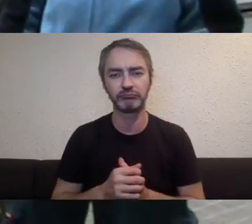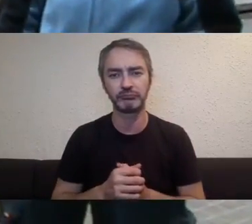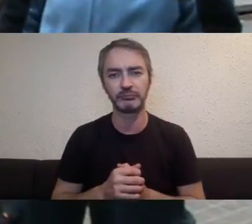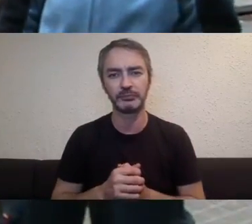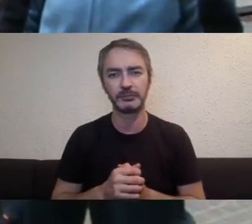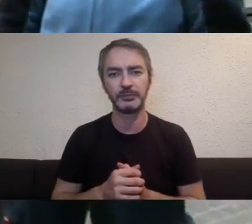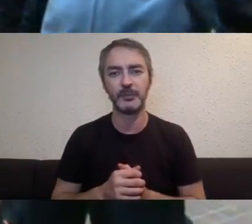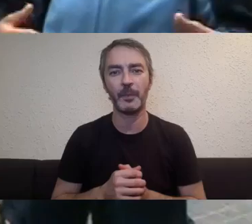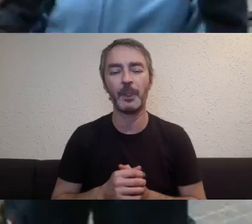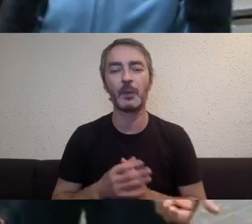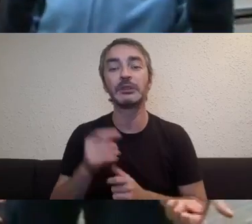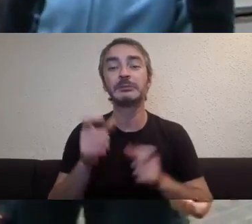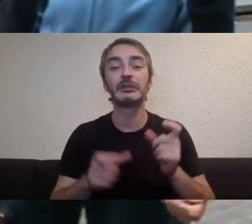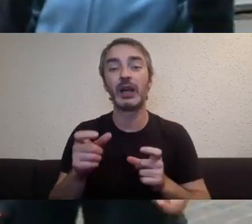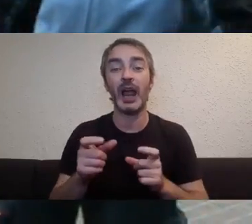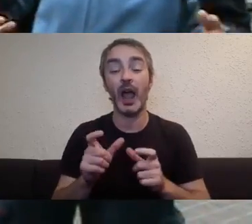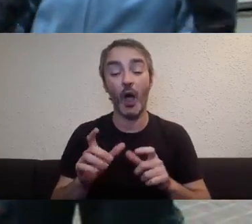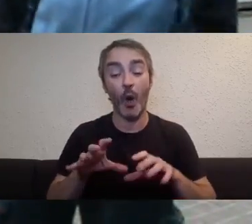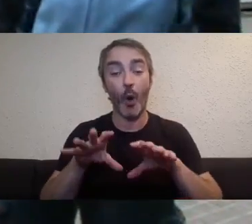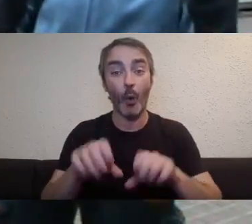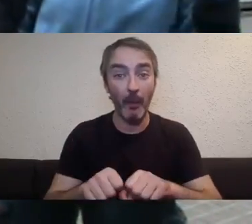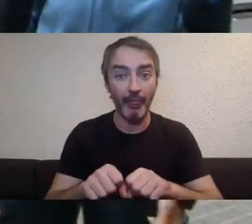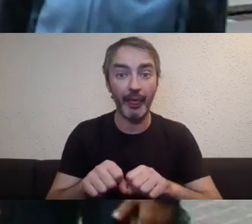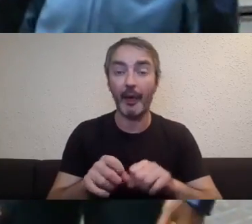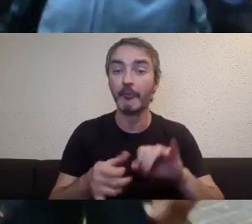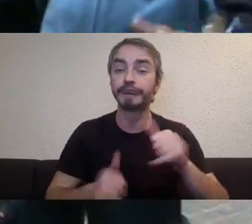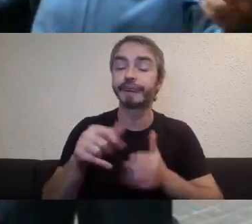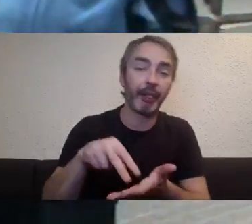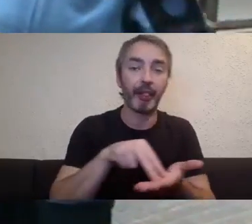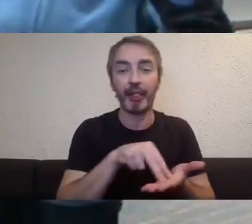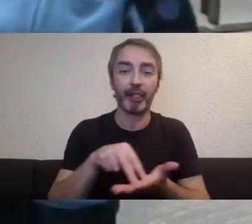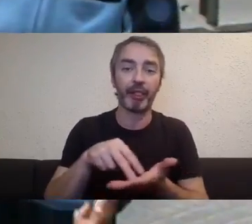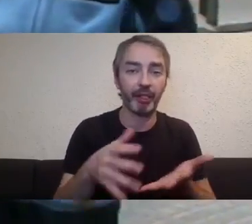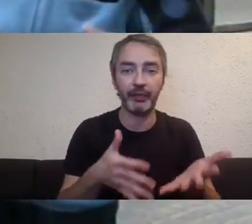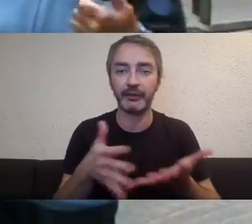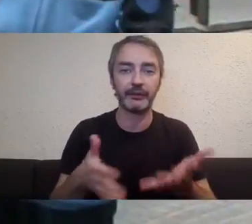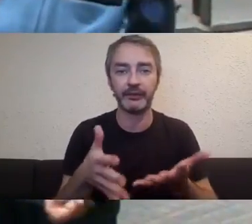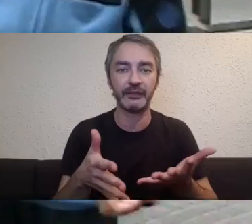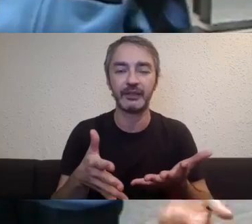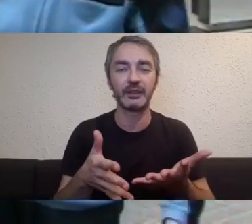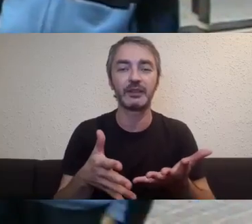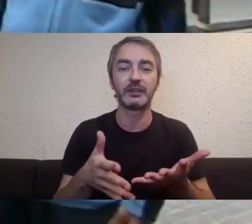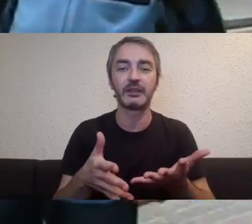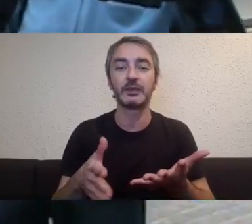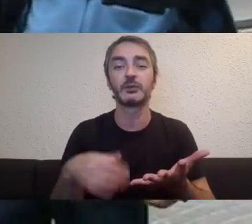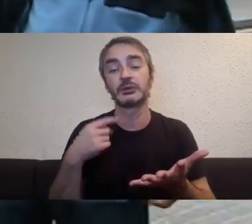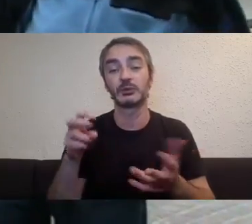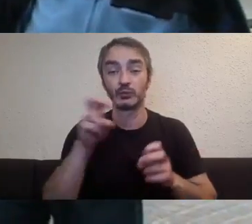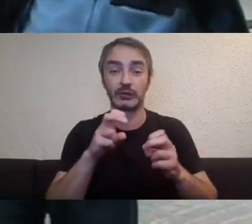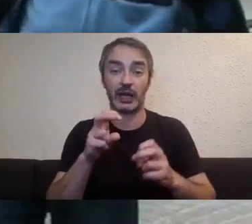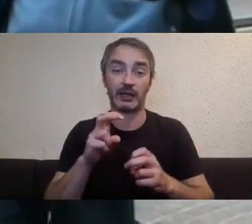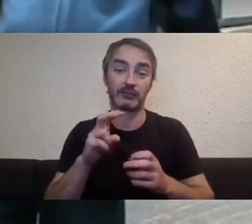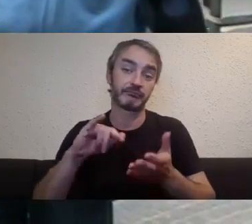dir res i la gent que s'ha ocupat des del primer moment per dir aquí estem, que volem fer això.